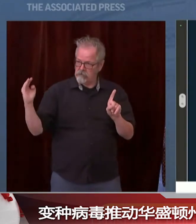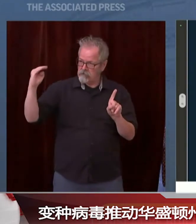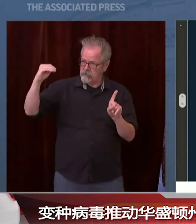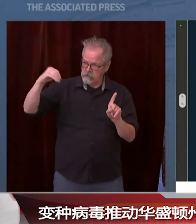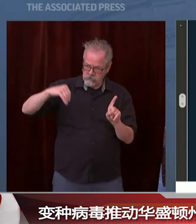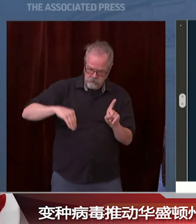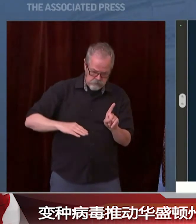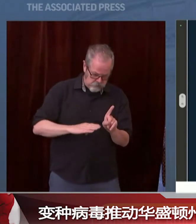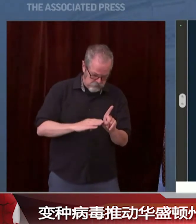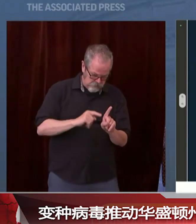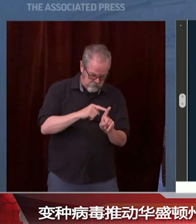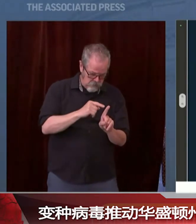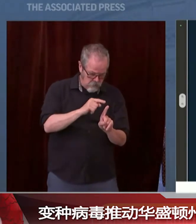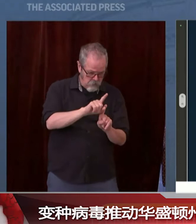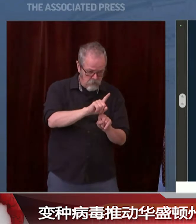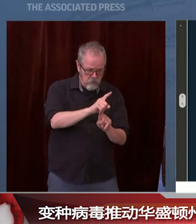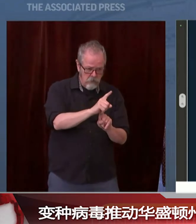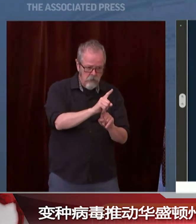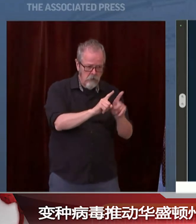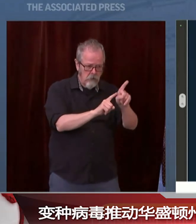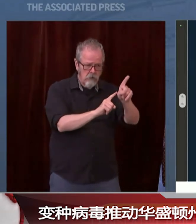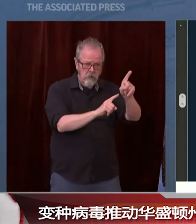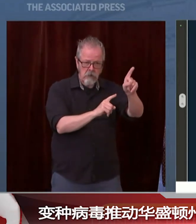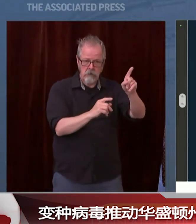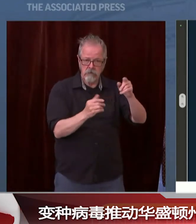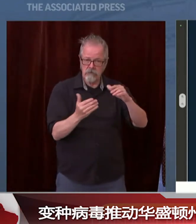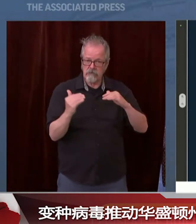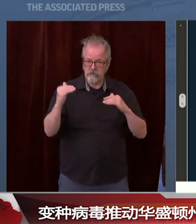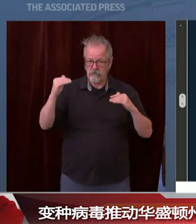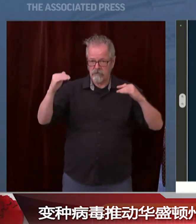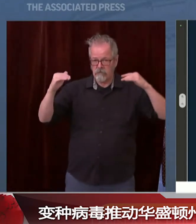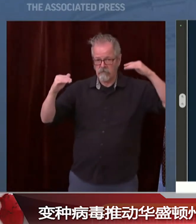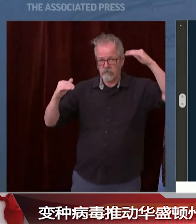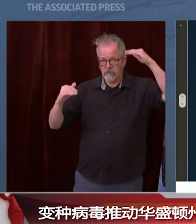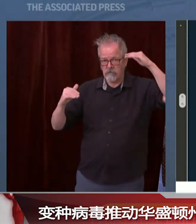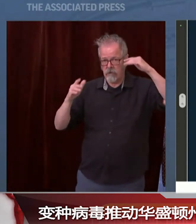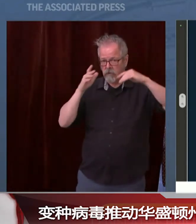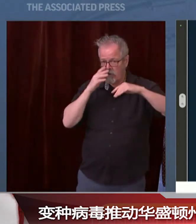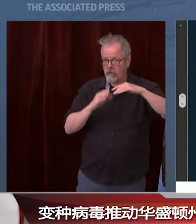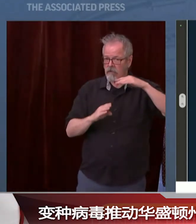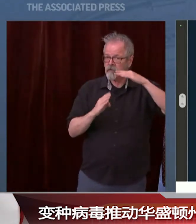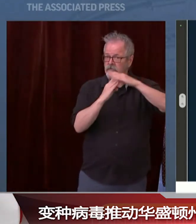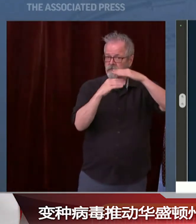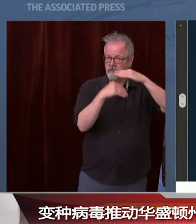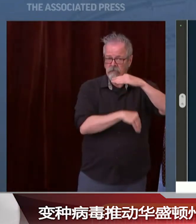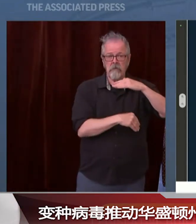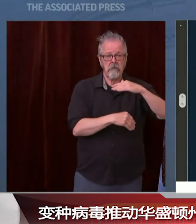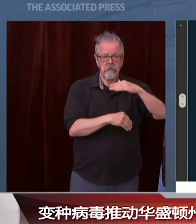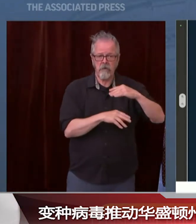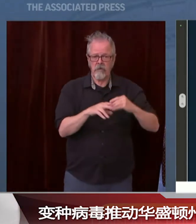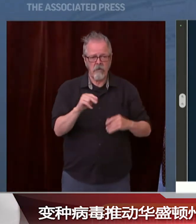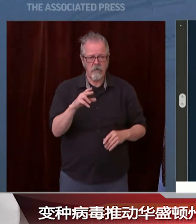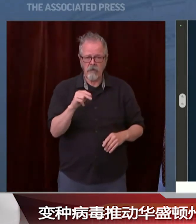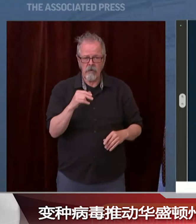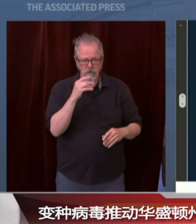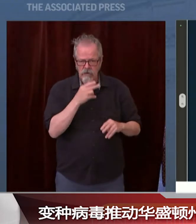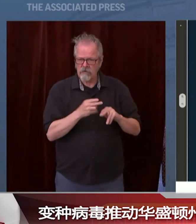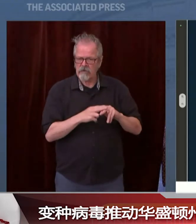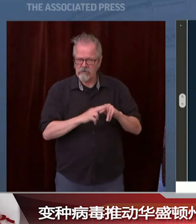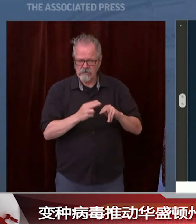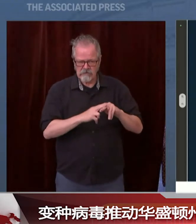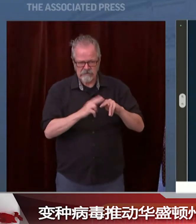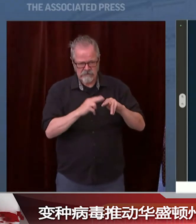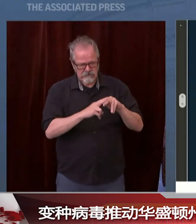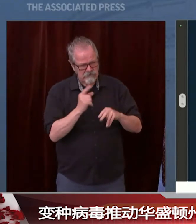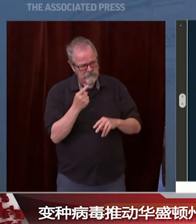病毒的州紧急状态声明延长至6月28日。他还指出，变种病毒正在推动该州第四次新冠病毒浪潮，